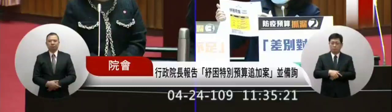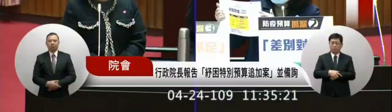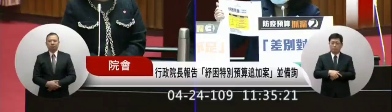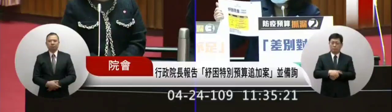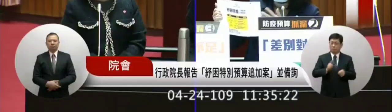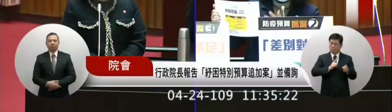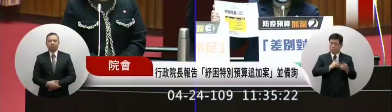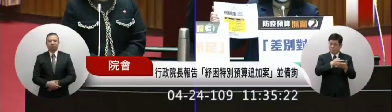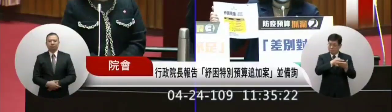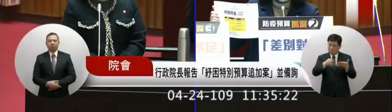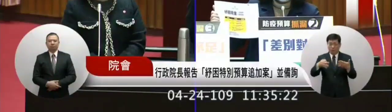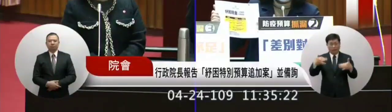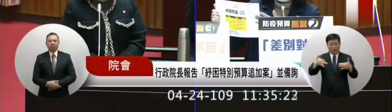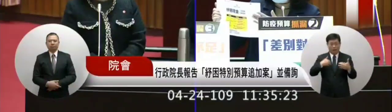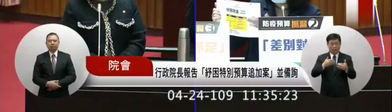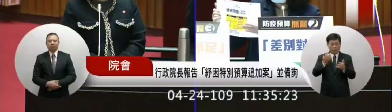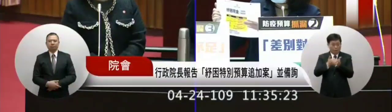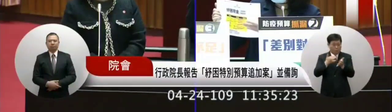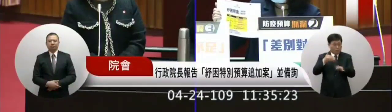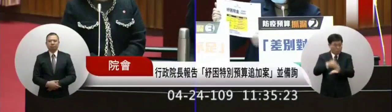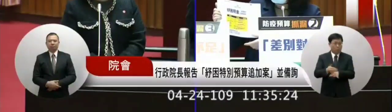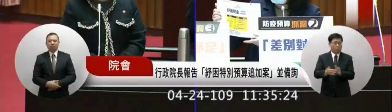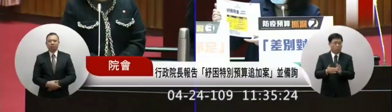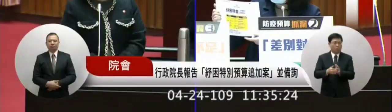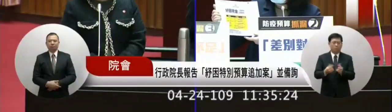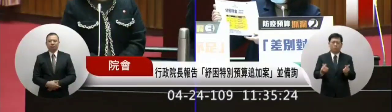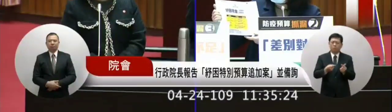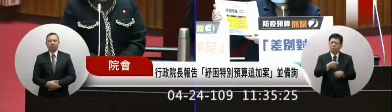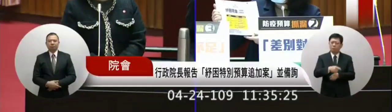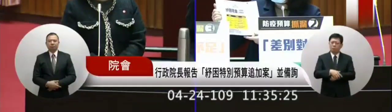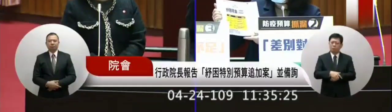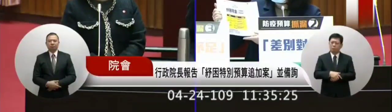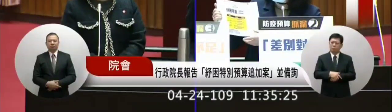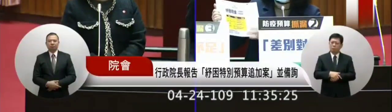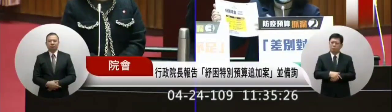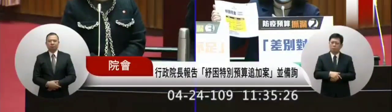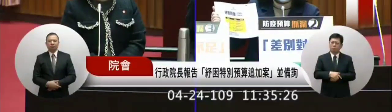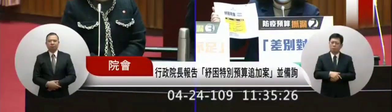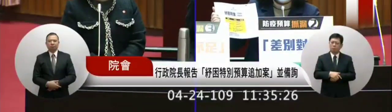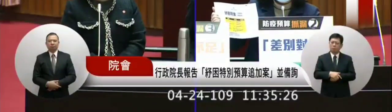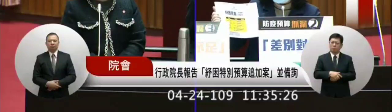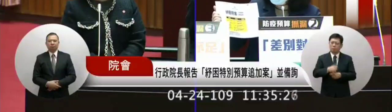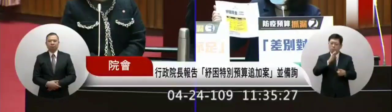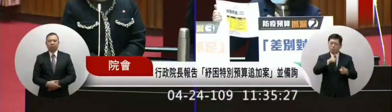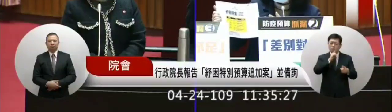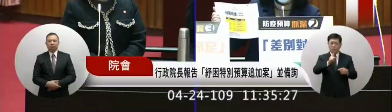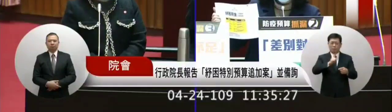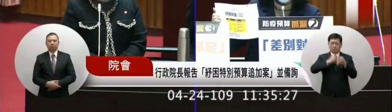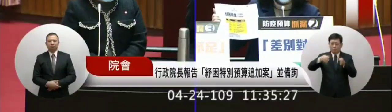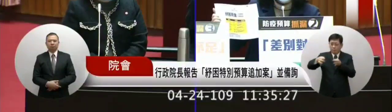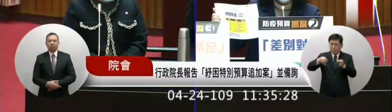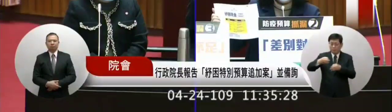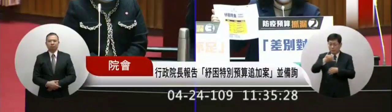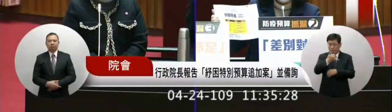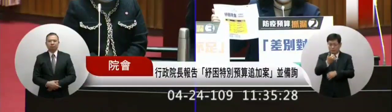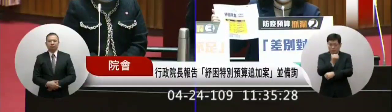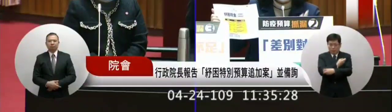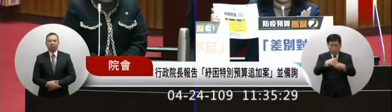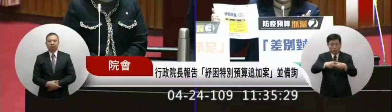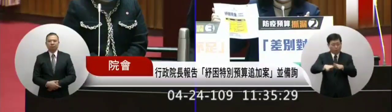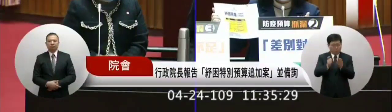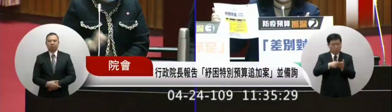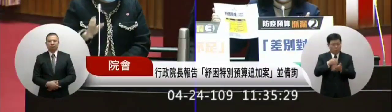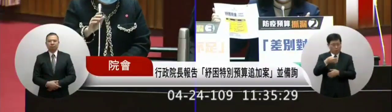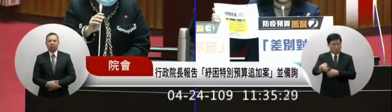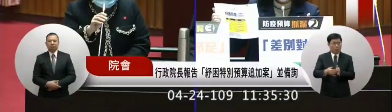些你们这一次还没有预算通过就说的这个有关自行作业的劳工已经开始启动申办